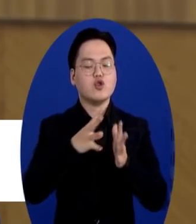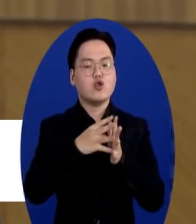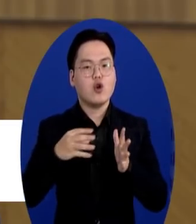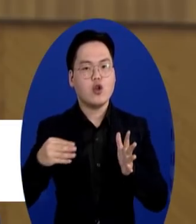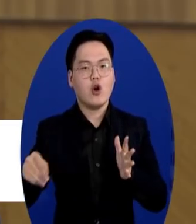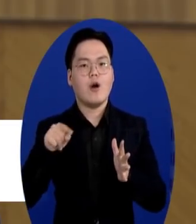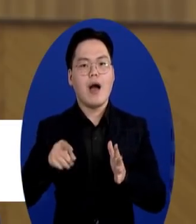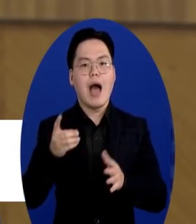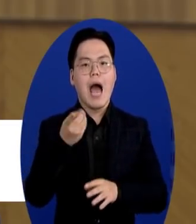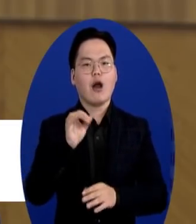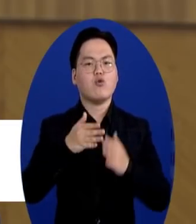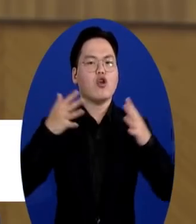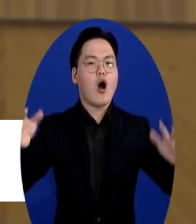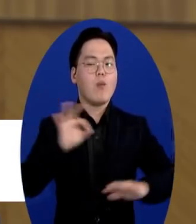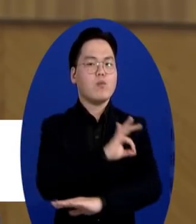одоо томоохон